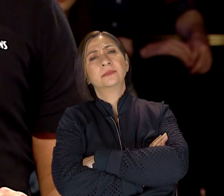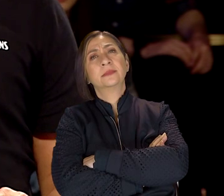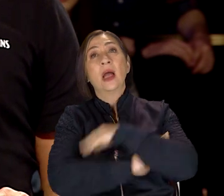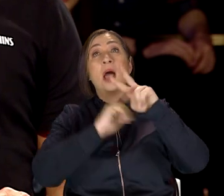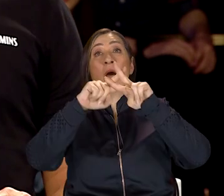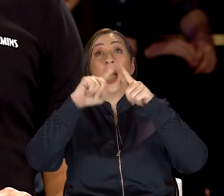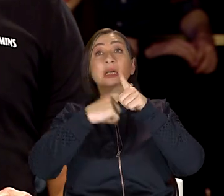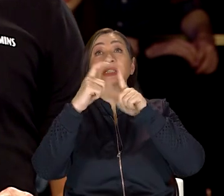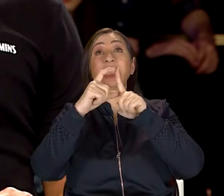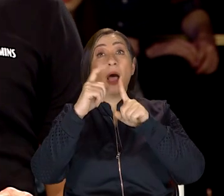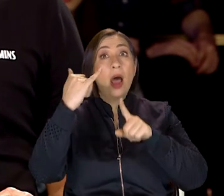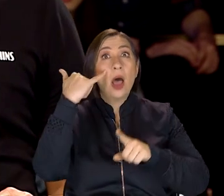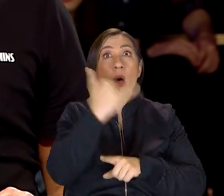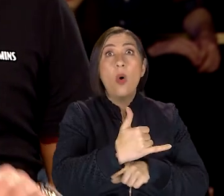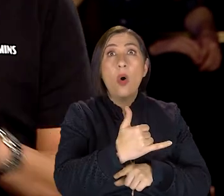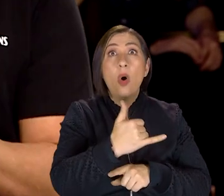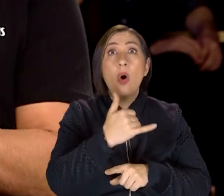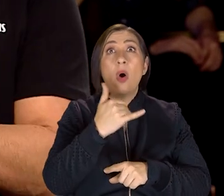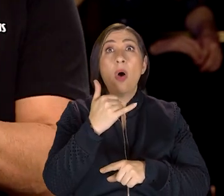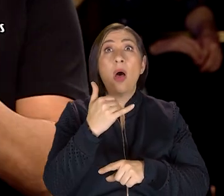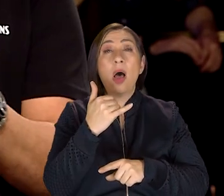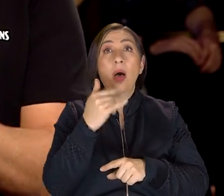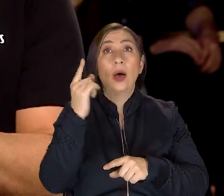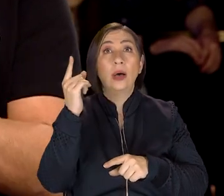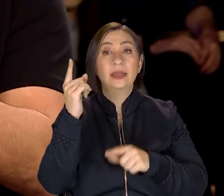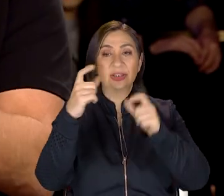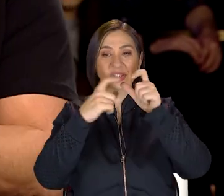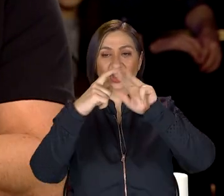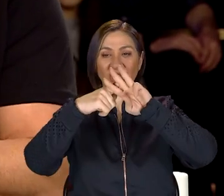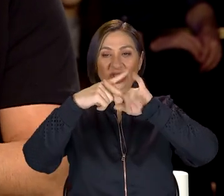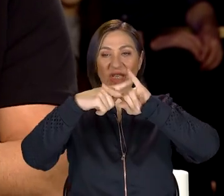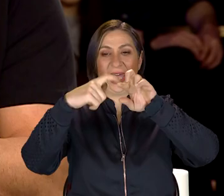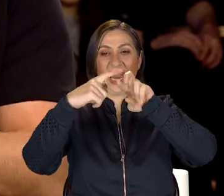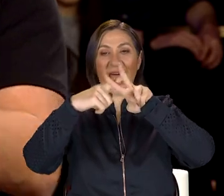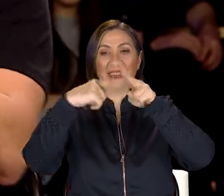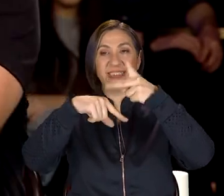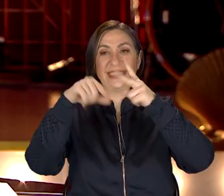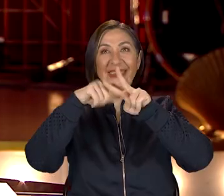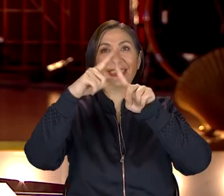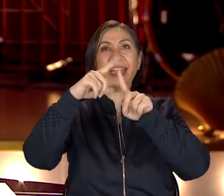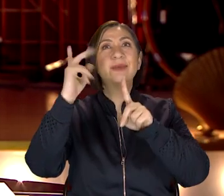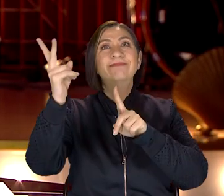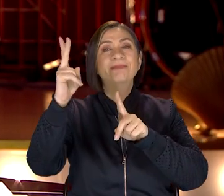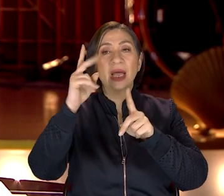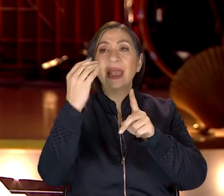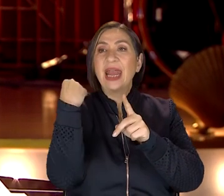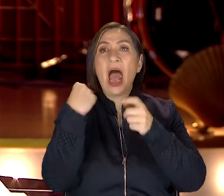arıyor. Ajda Pekkan Şerazat yönetiminde bir yeni albüme